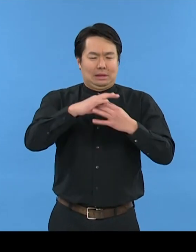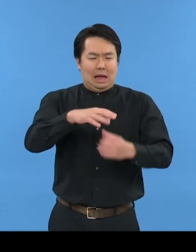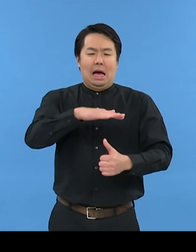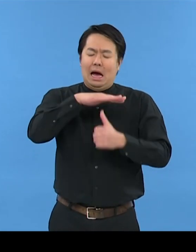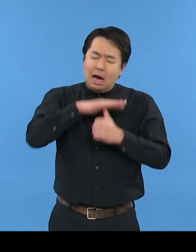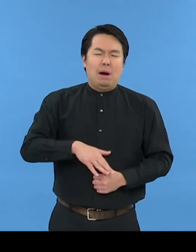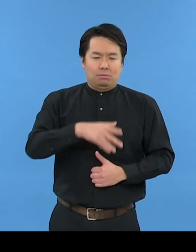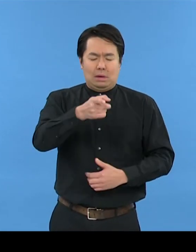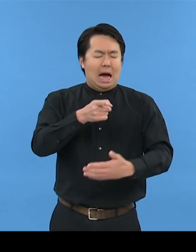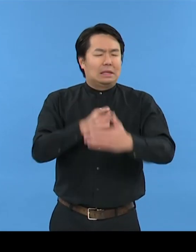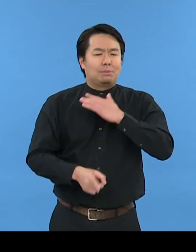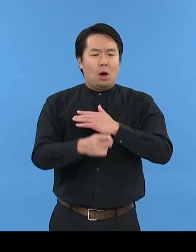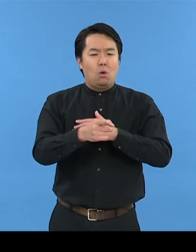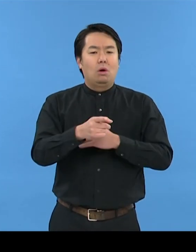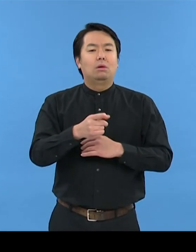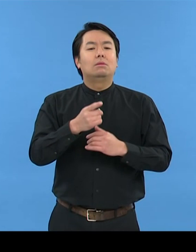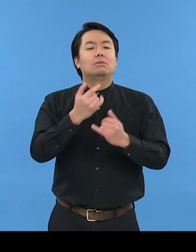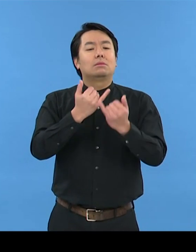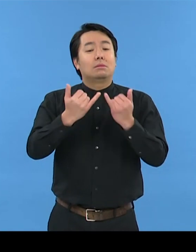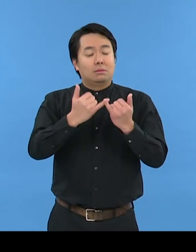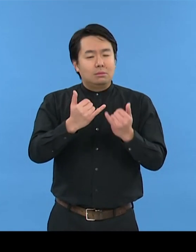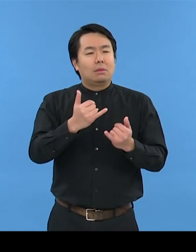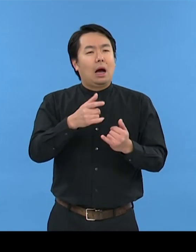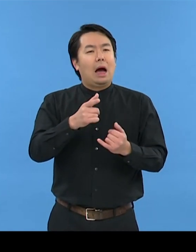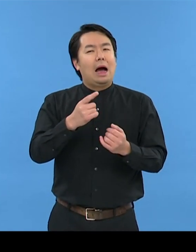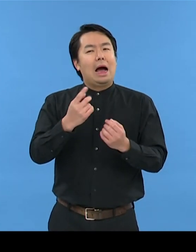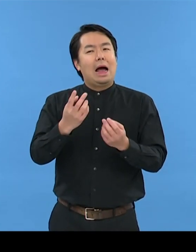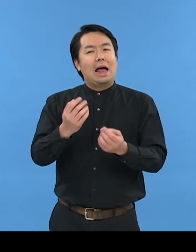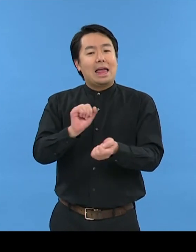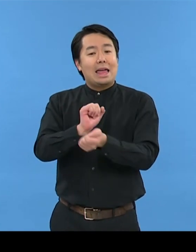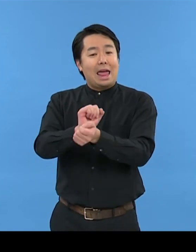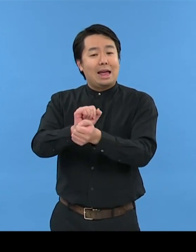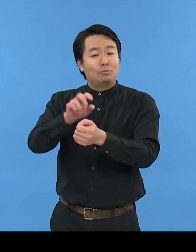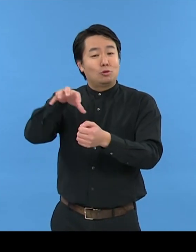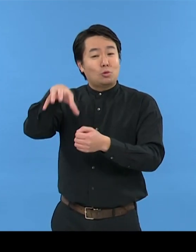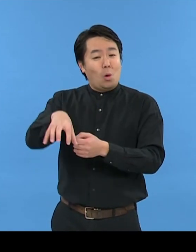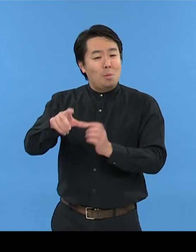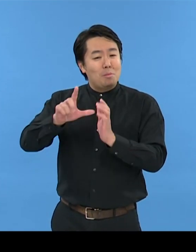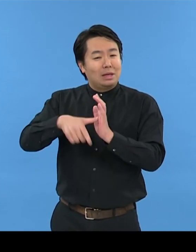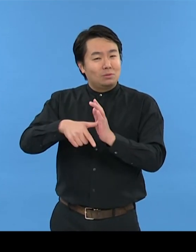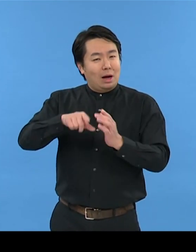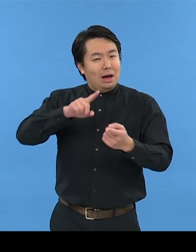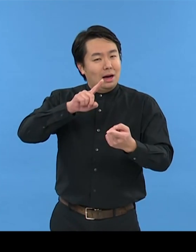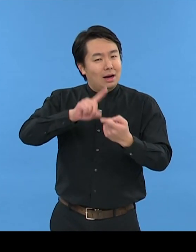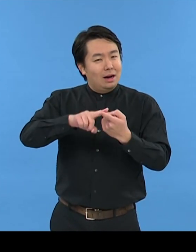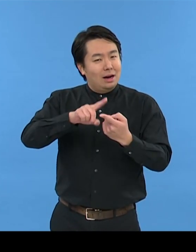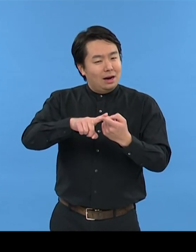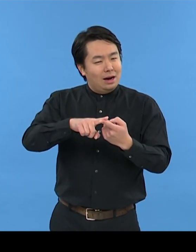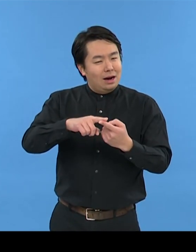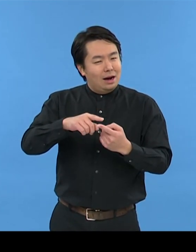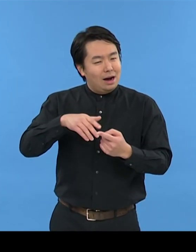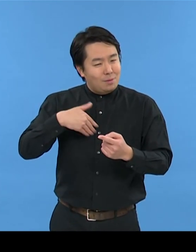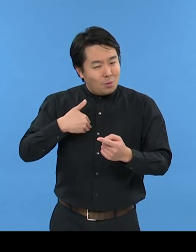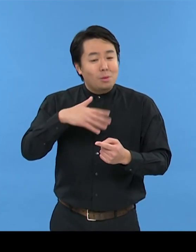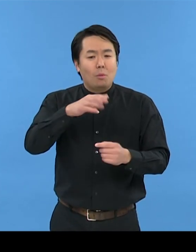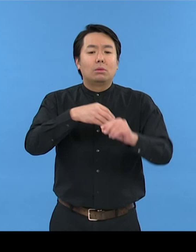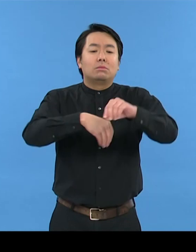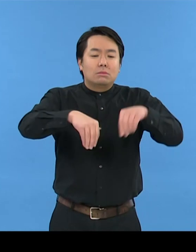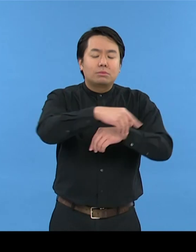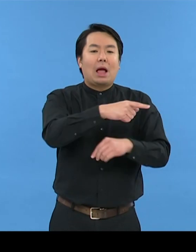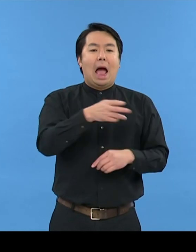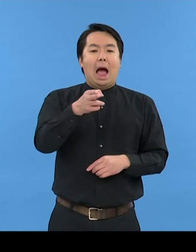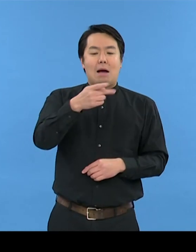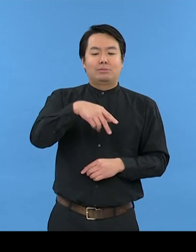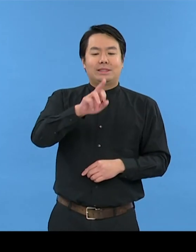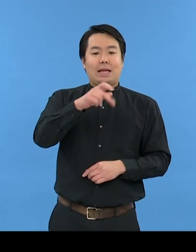しろ諦めろというのが例えば刑務所の場合だったらまあそれも当てはまるかもしれませんが例えばハンセン病